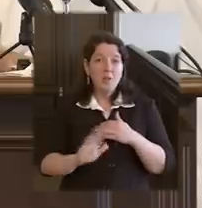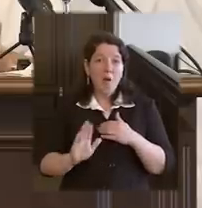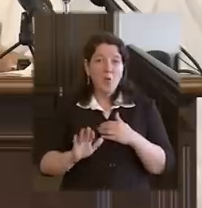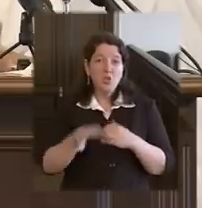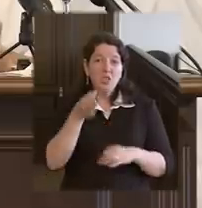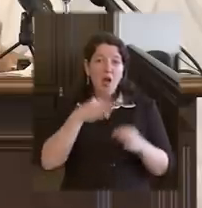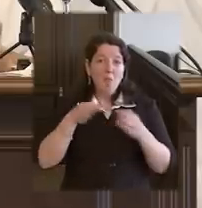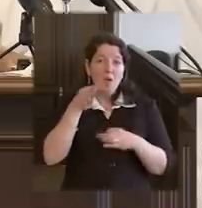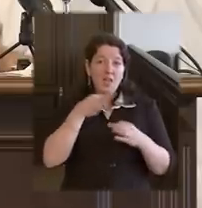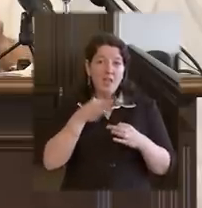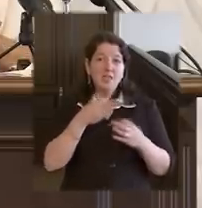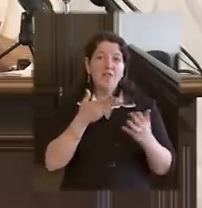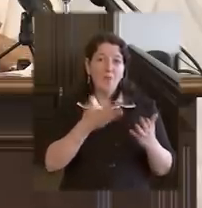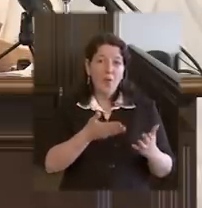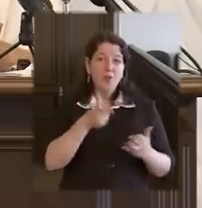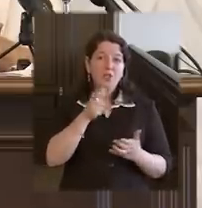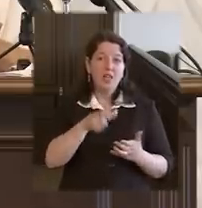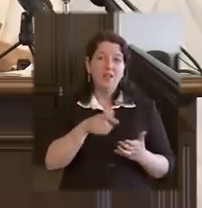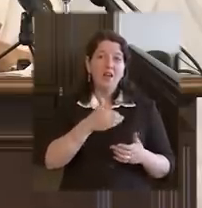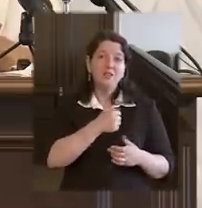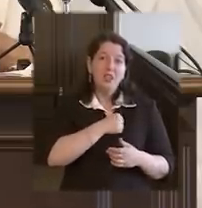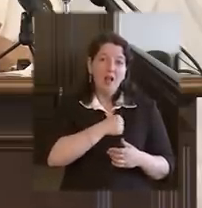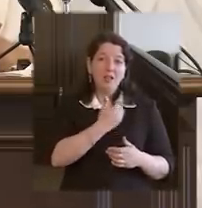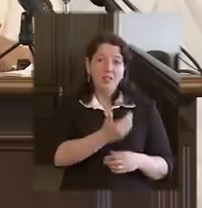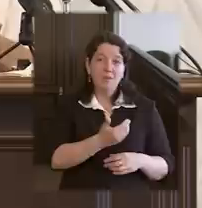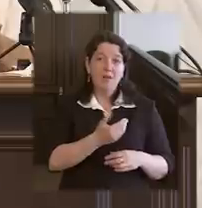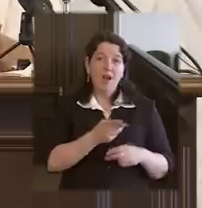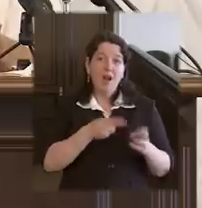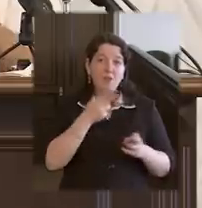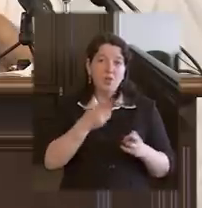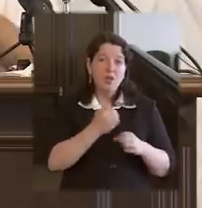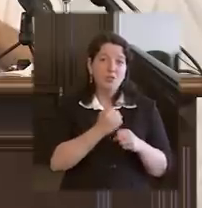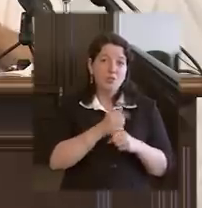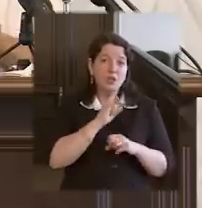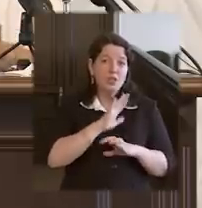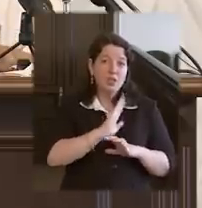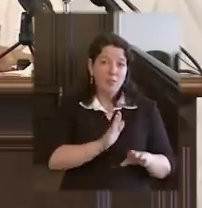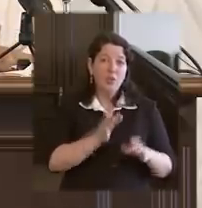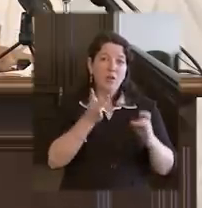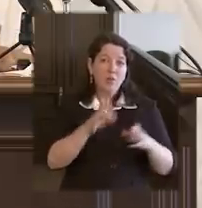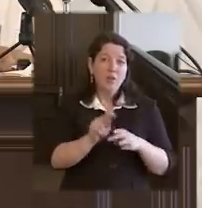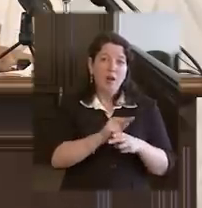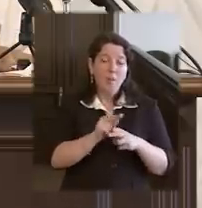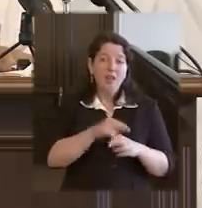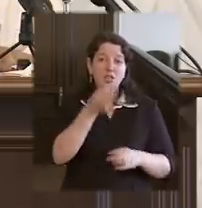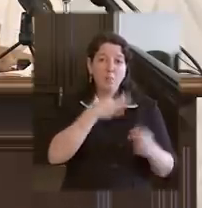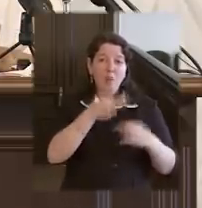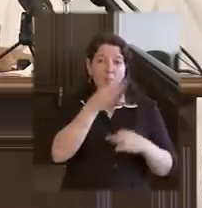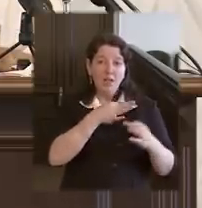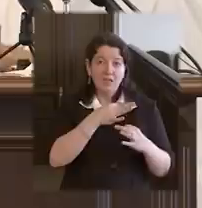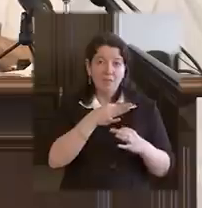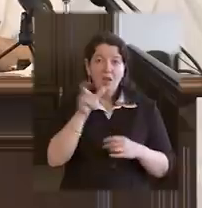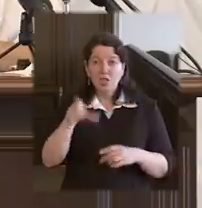давать. Сказать: вот тебе хорошо, хорошо, вот, ну, вот видишь как, вот тебе еще таблеточку. И на тот